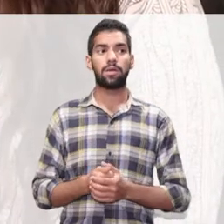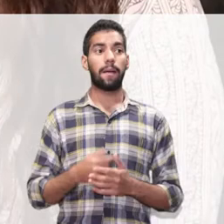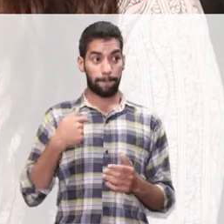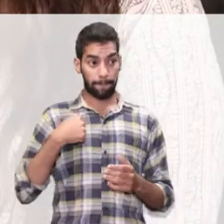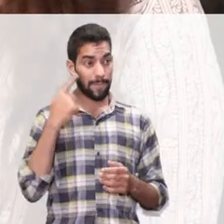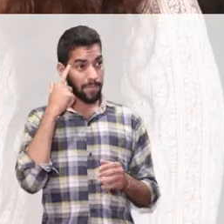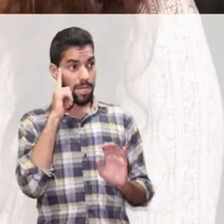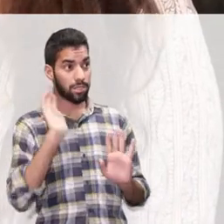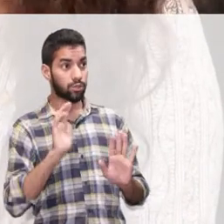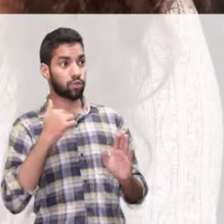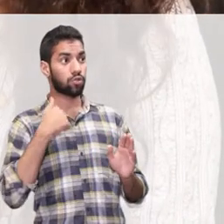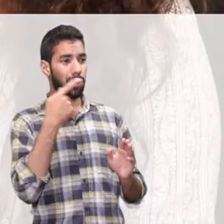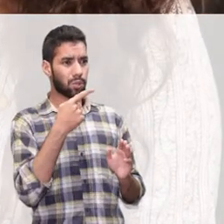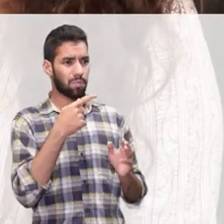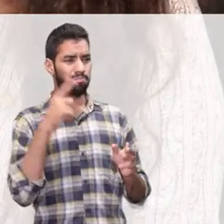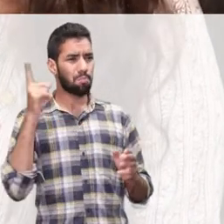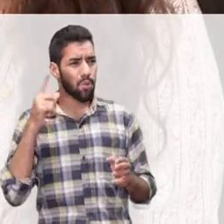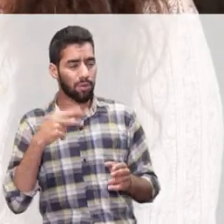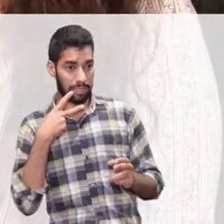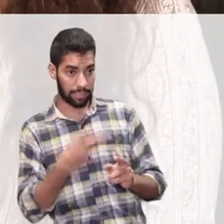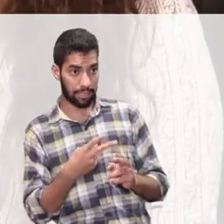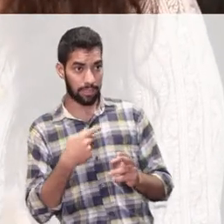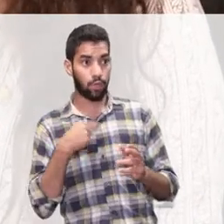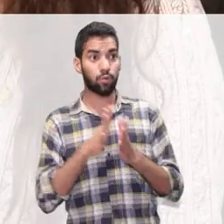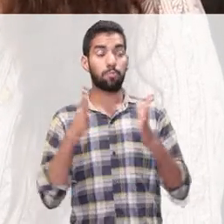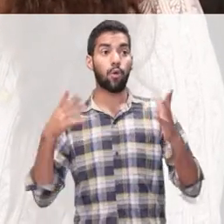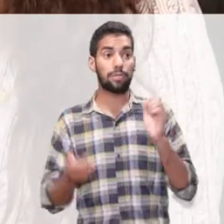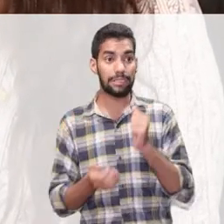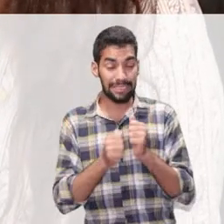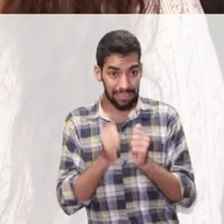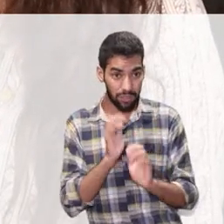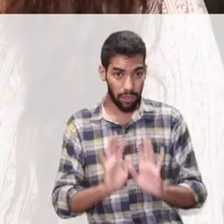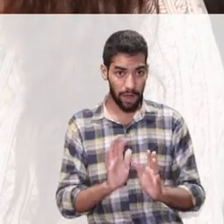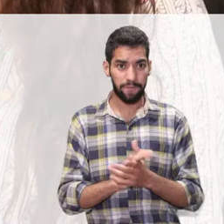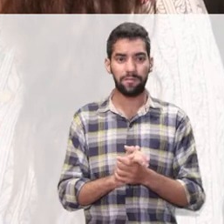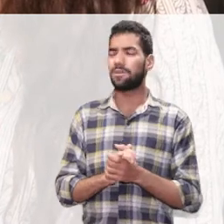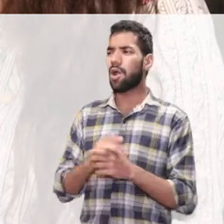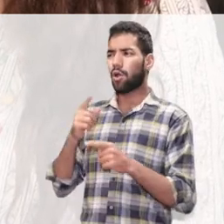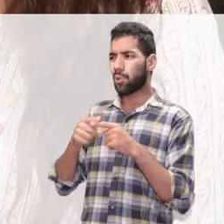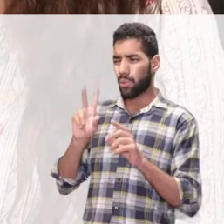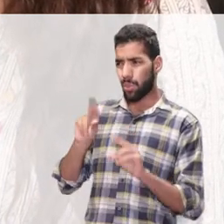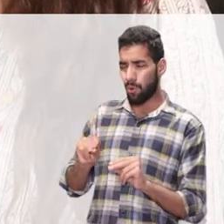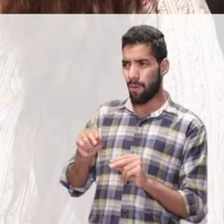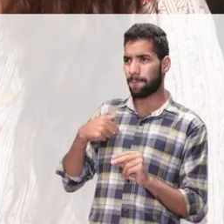भावना व्यक्त किया वे मारे मुझे 959 यौवन